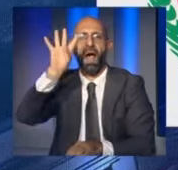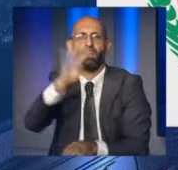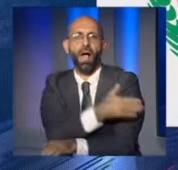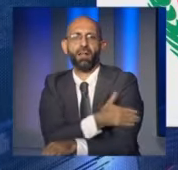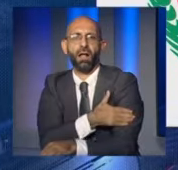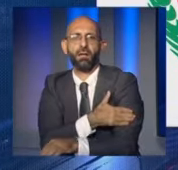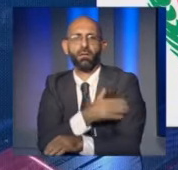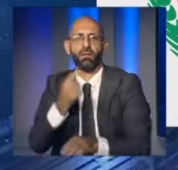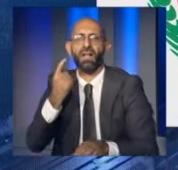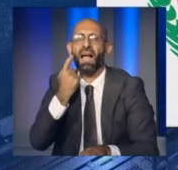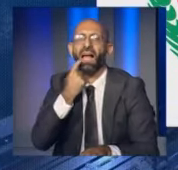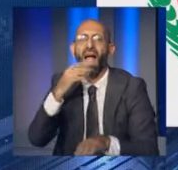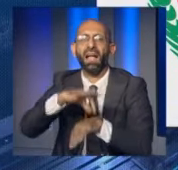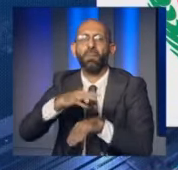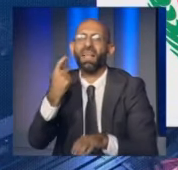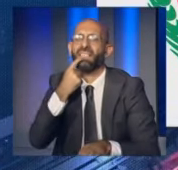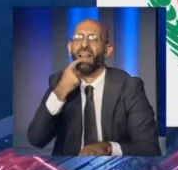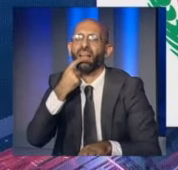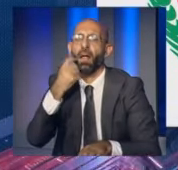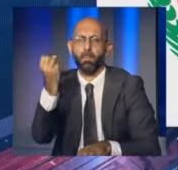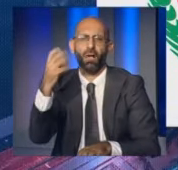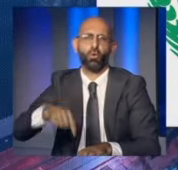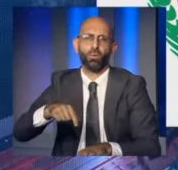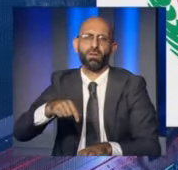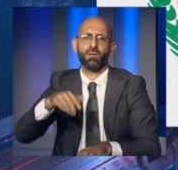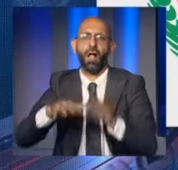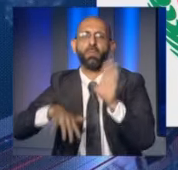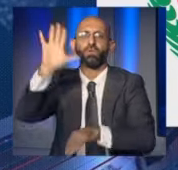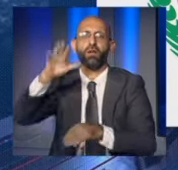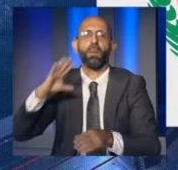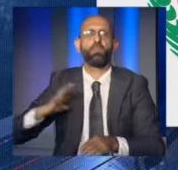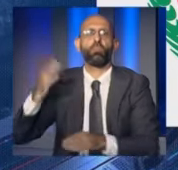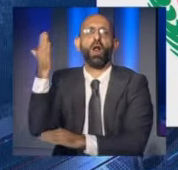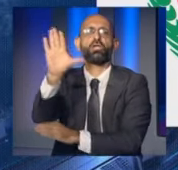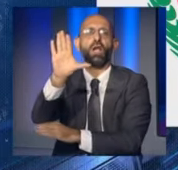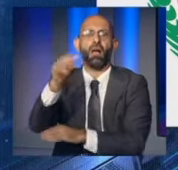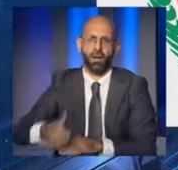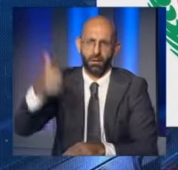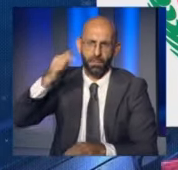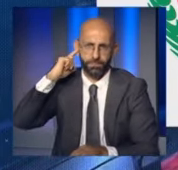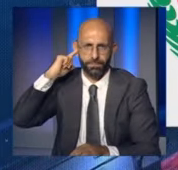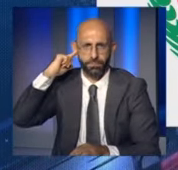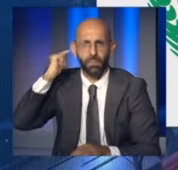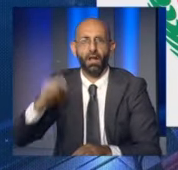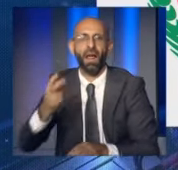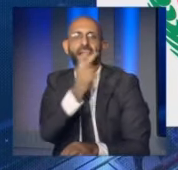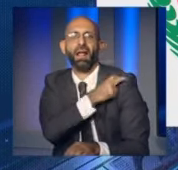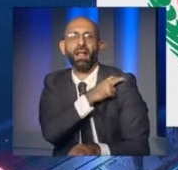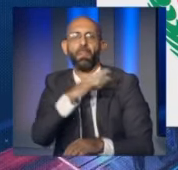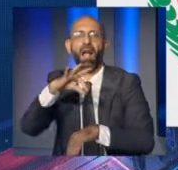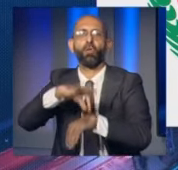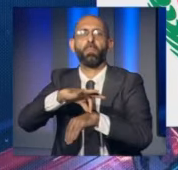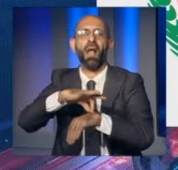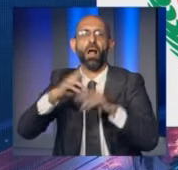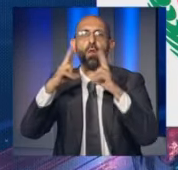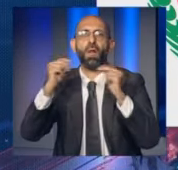أعضاء جدد لمجلس نقابة أطباء لبنان في بيروت من أصل 15 مرشحا التي جرت في بيت الطبيب، بحضور نقيب أطباء